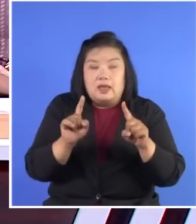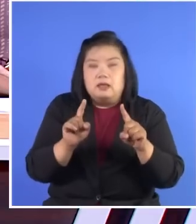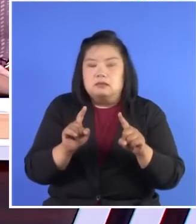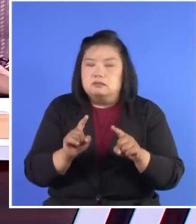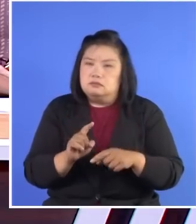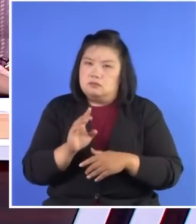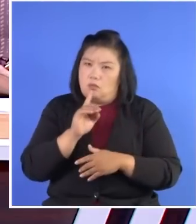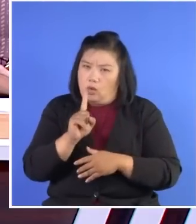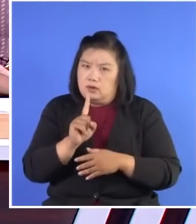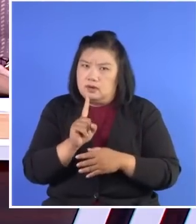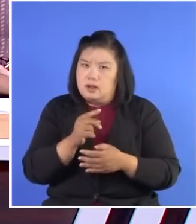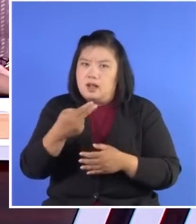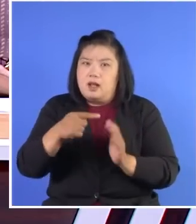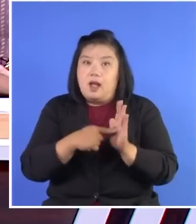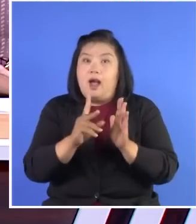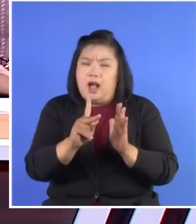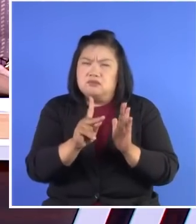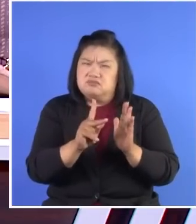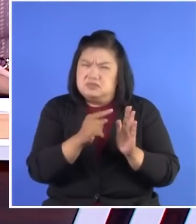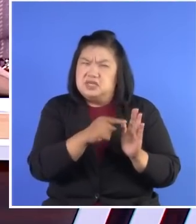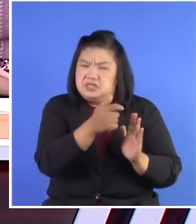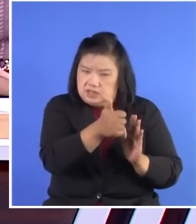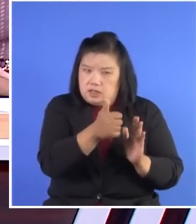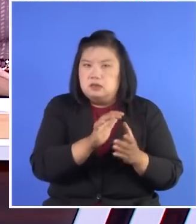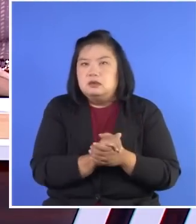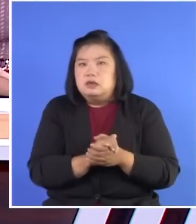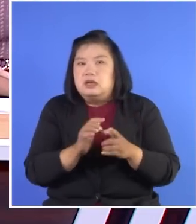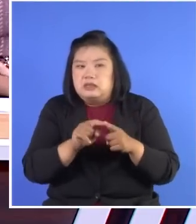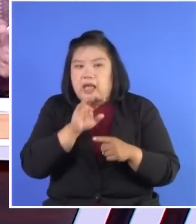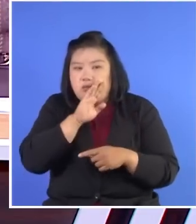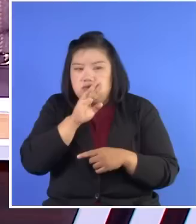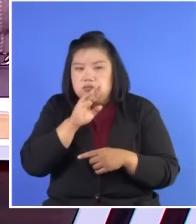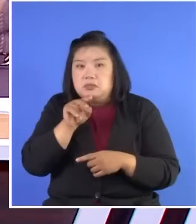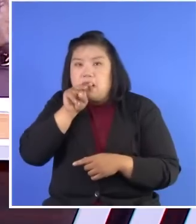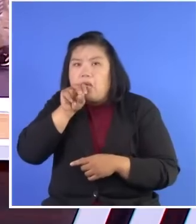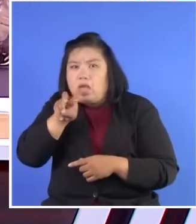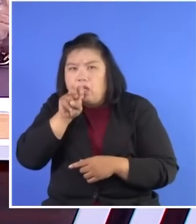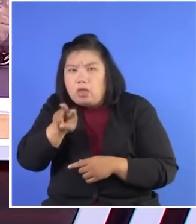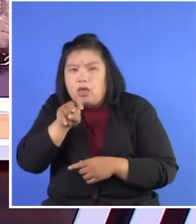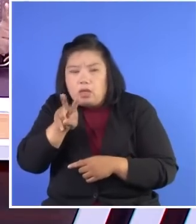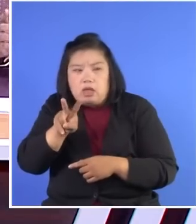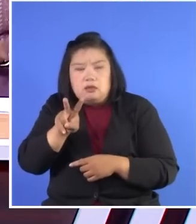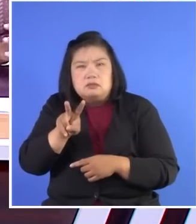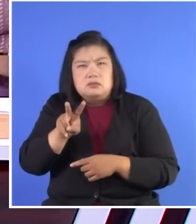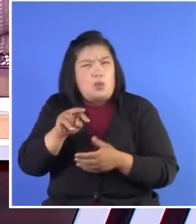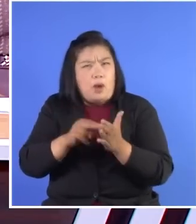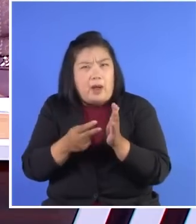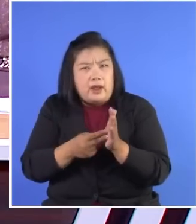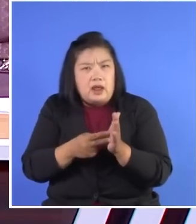ดีแต่ว่าถ้าเติมคำว่าเข้าไปแล้วเราผวนกันด้วย